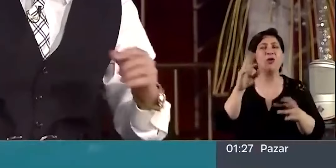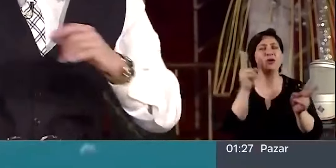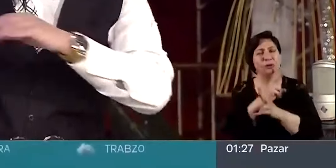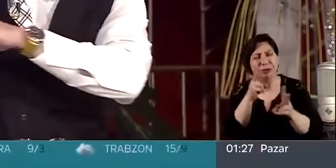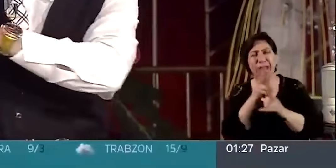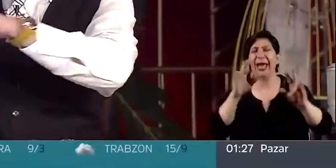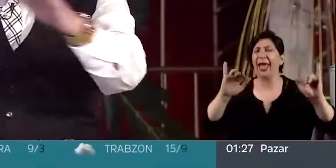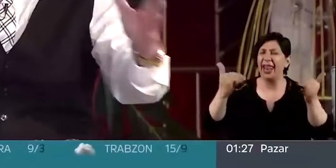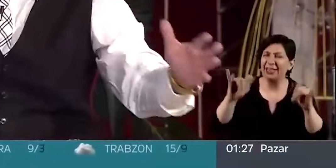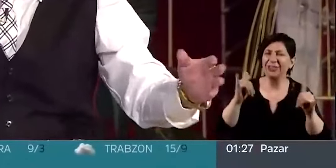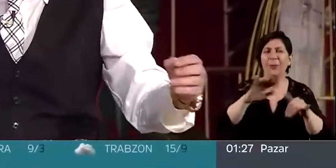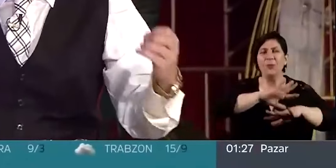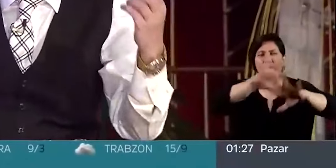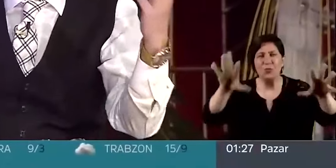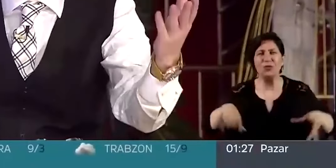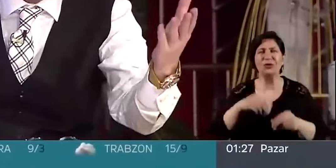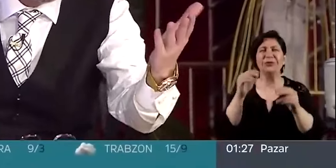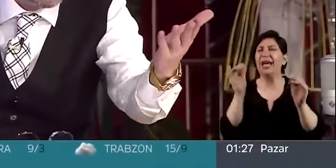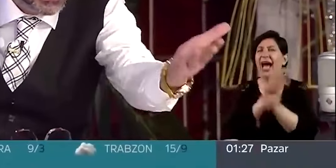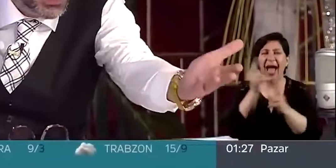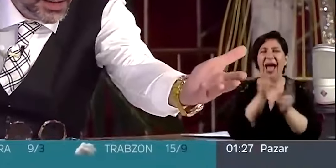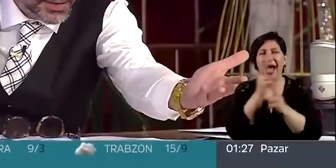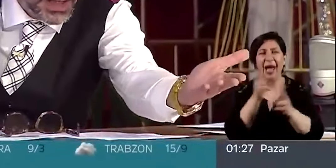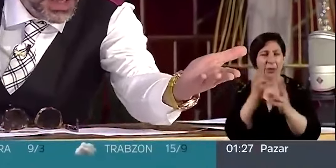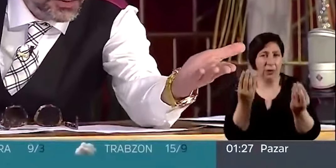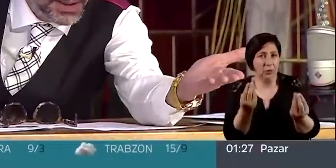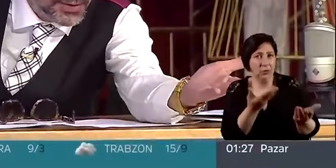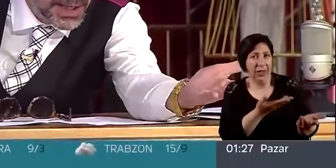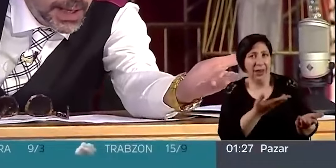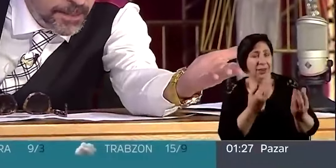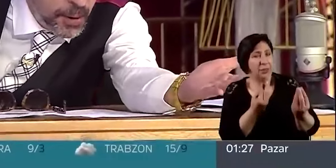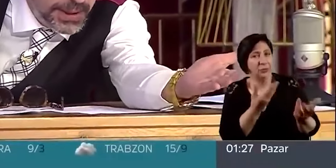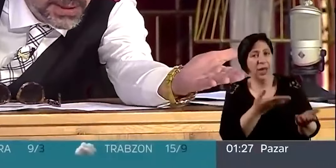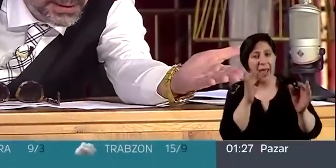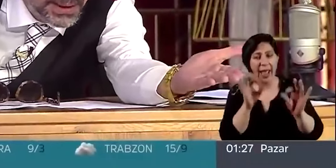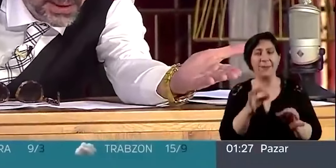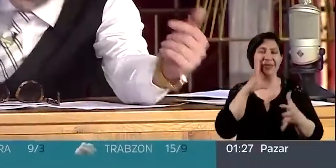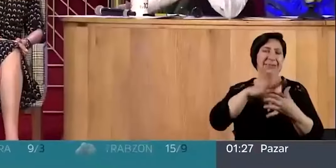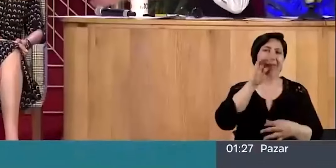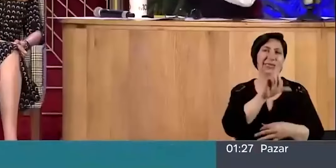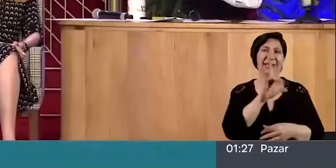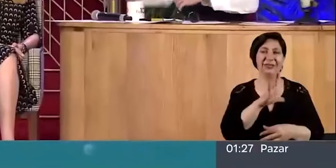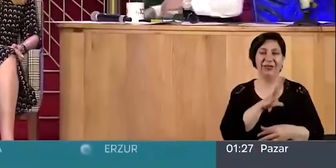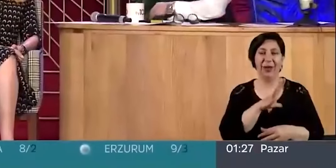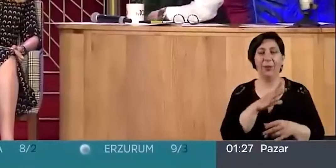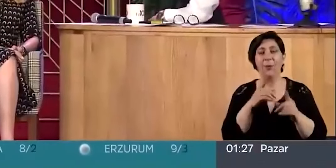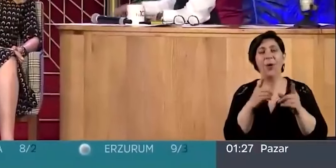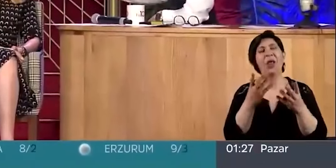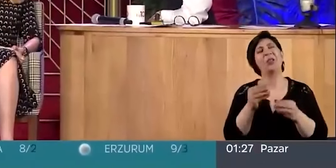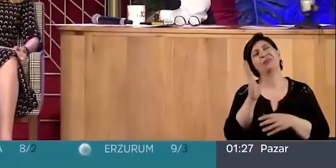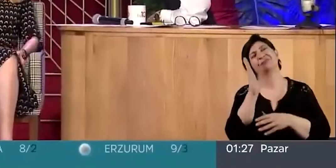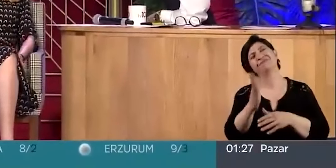Gülecek burada bütün stüdyoyu dağıtacak ve kahkahalar. Ne güzel ya ne güzel ya hep böyle insanlara ihtiyacı var. Şöyle